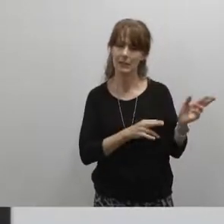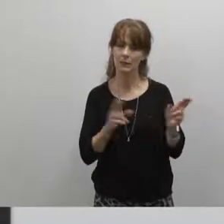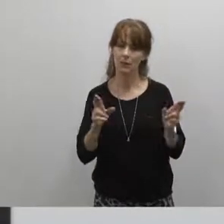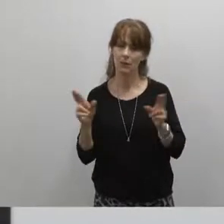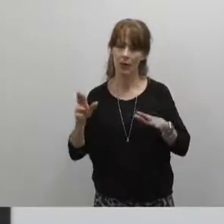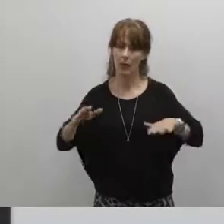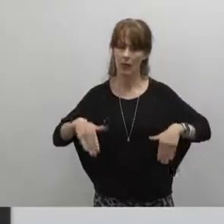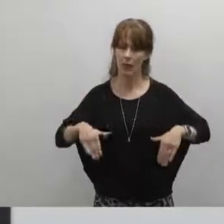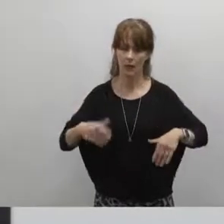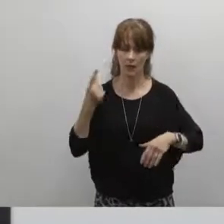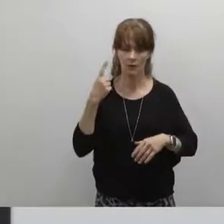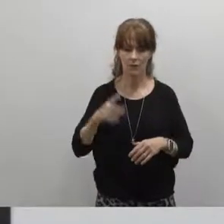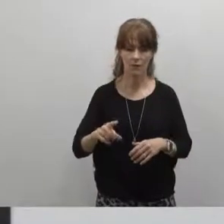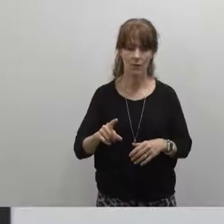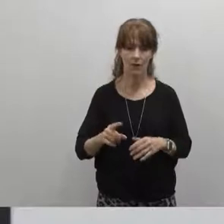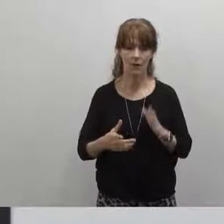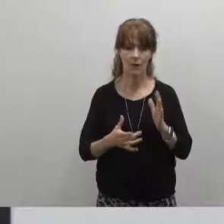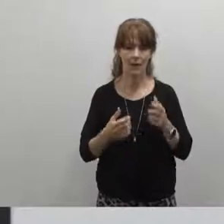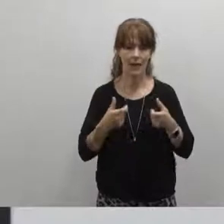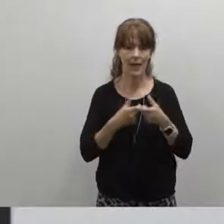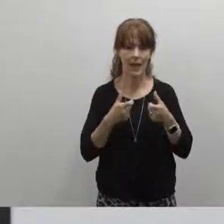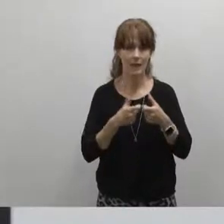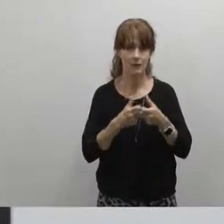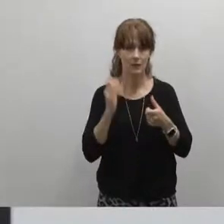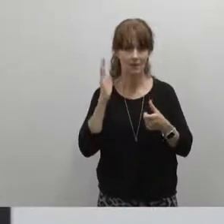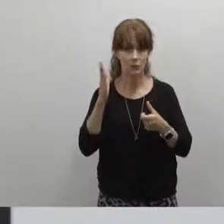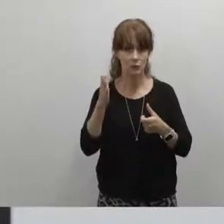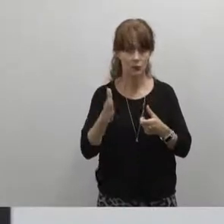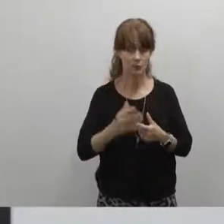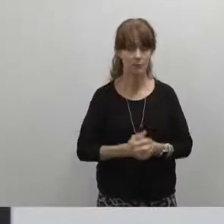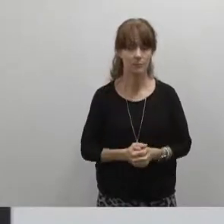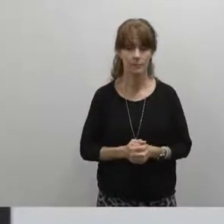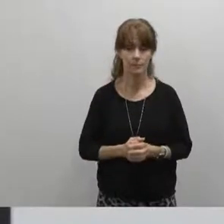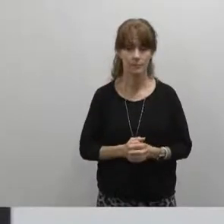bà chạy vì chia nạc khá kia thà vì ở toàn miên xâm rạp prà tì